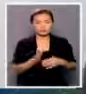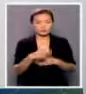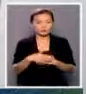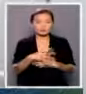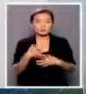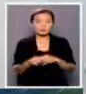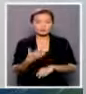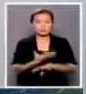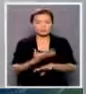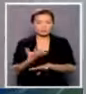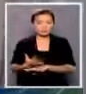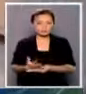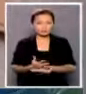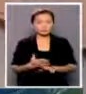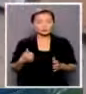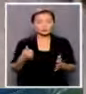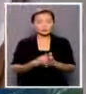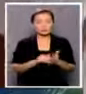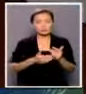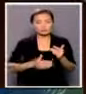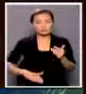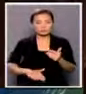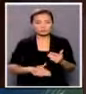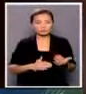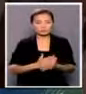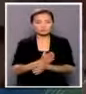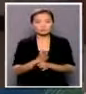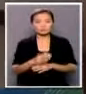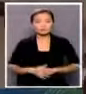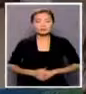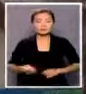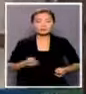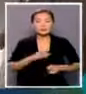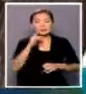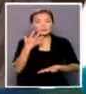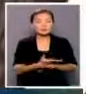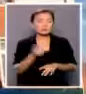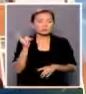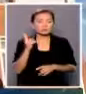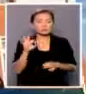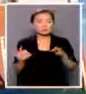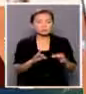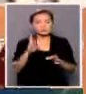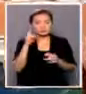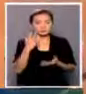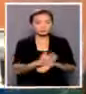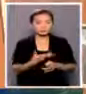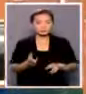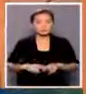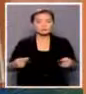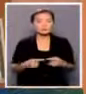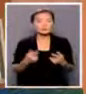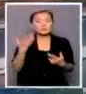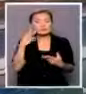үйдің жастығынан кіреберісіне дейін жалғасады. Қалалық билік қателіктің әуел баста жобалаудан кеткенін айтады, бірақ нақты